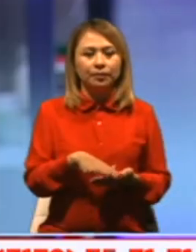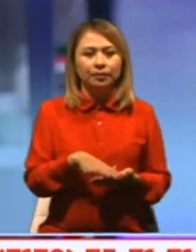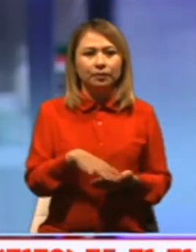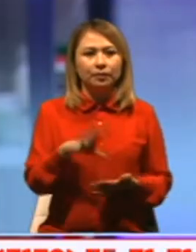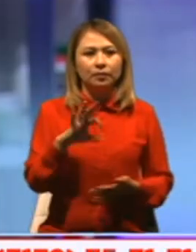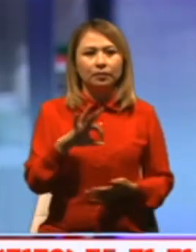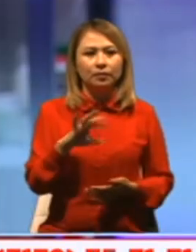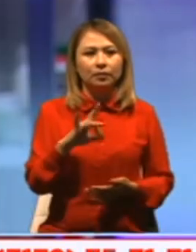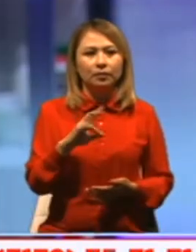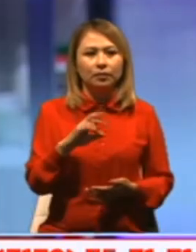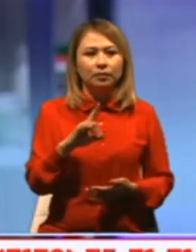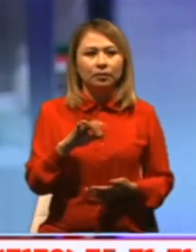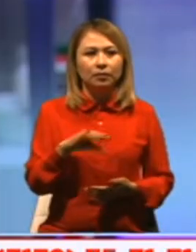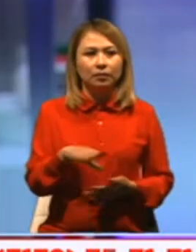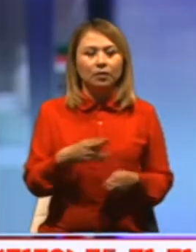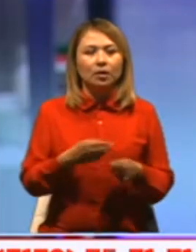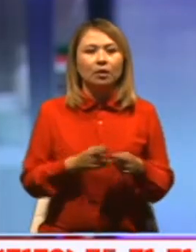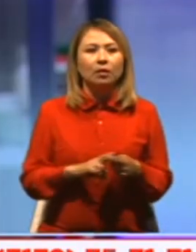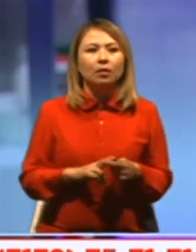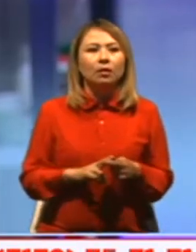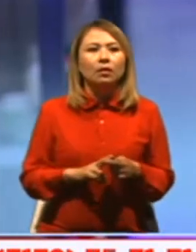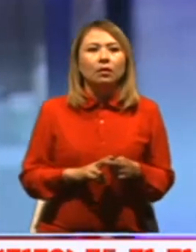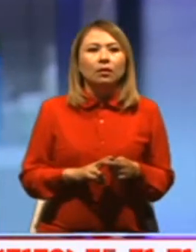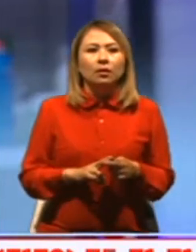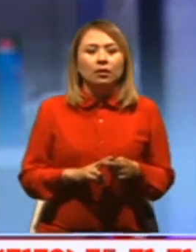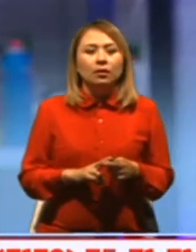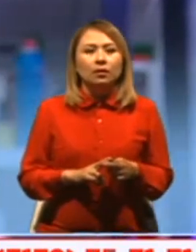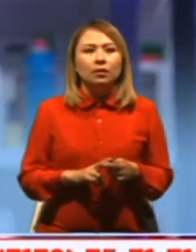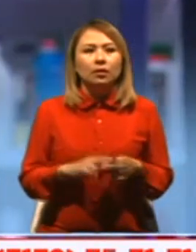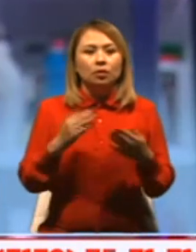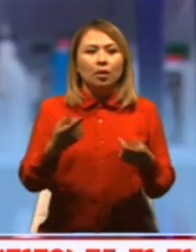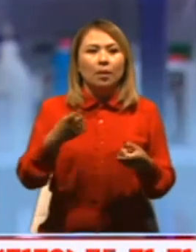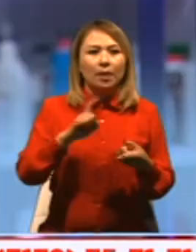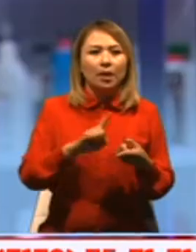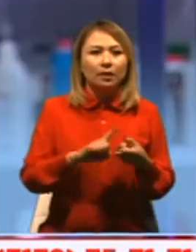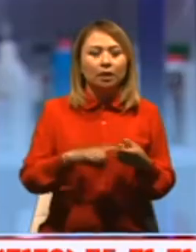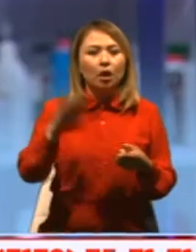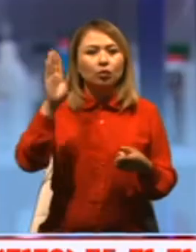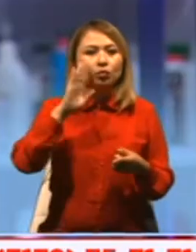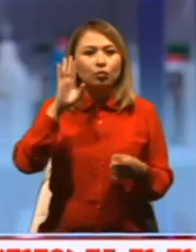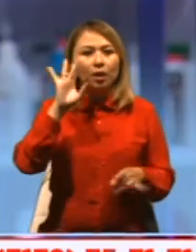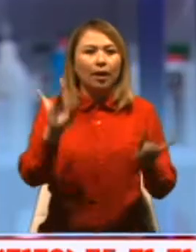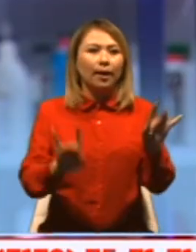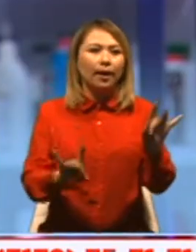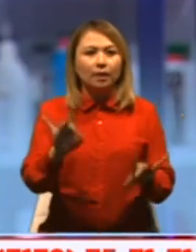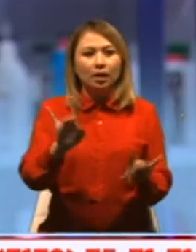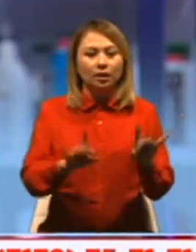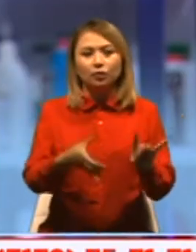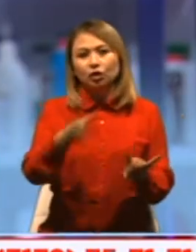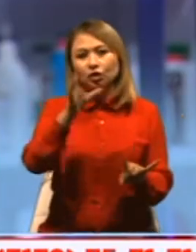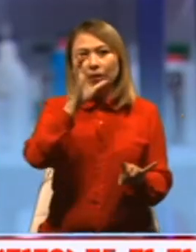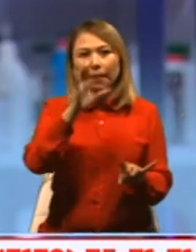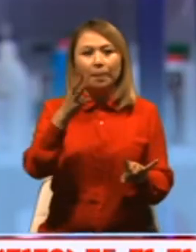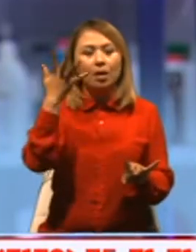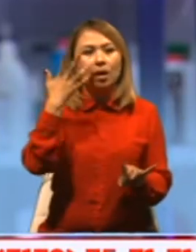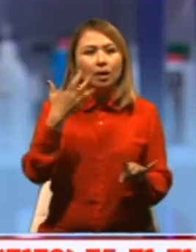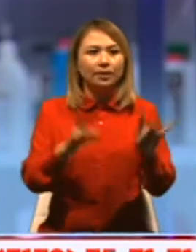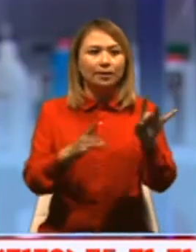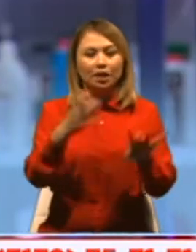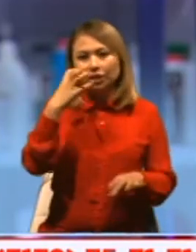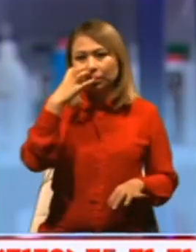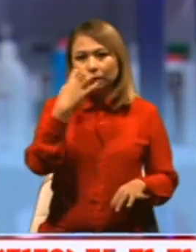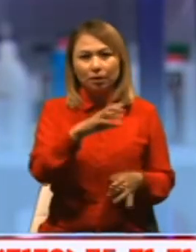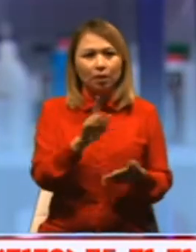арнизон туындыларынан алды ма, жердің астындағы сулардан. Яғни соған байланысты ол суды қайнатып ішесіздер, бірақ қайнатып енді ыстықтай